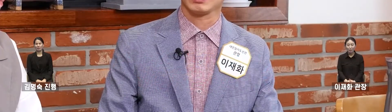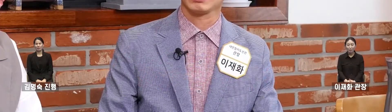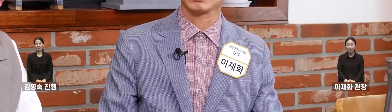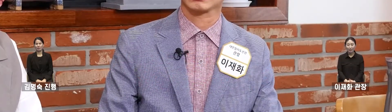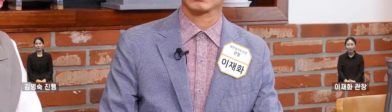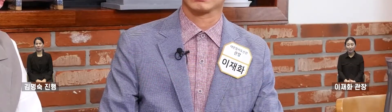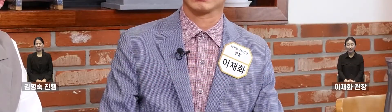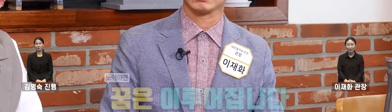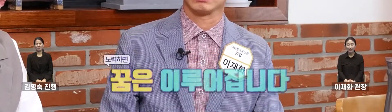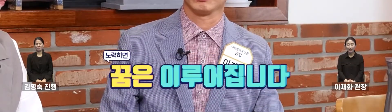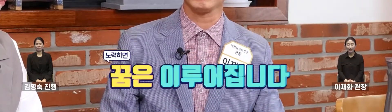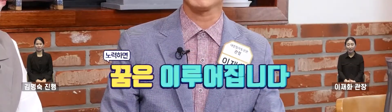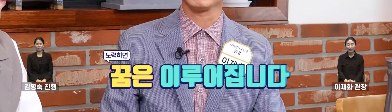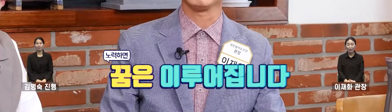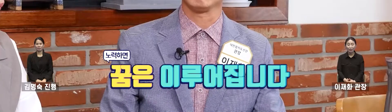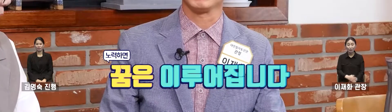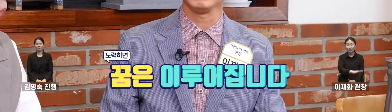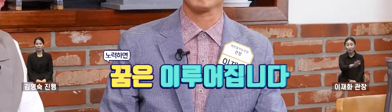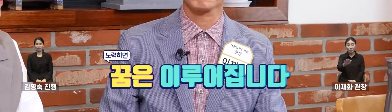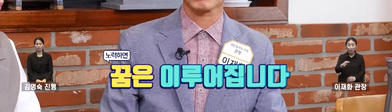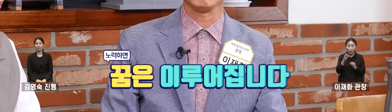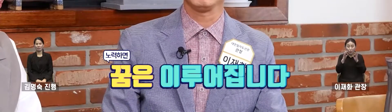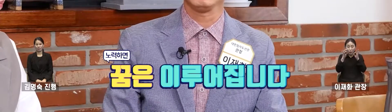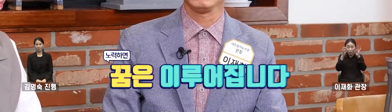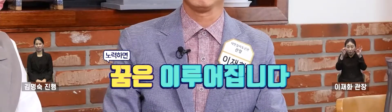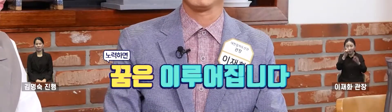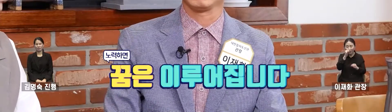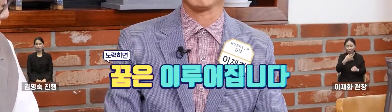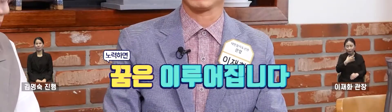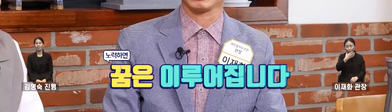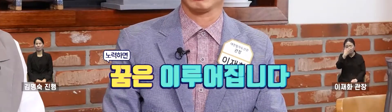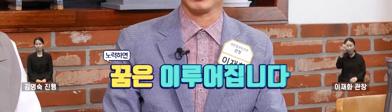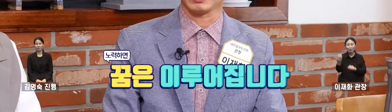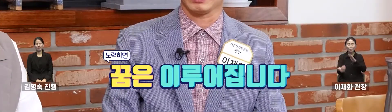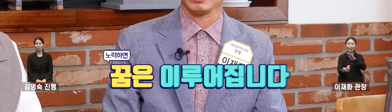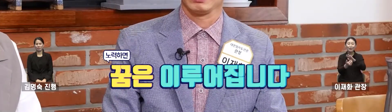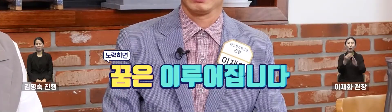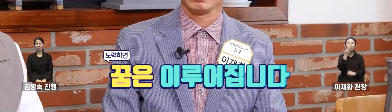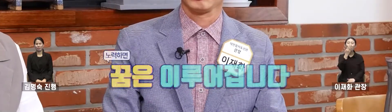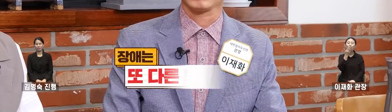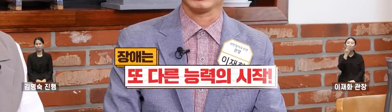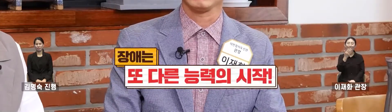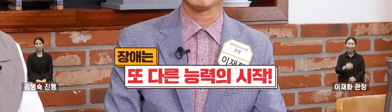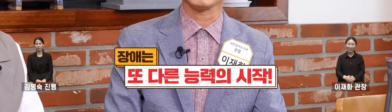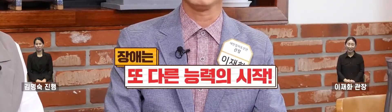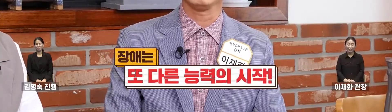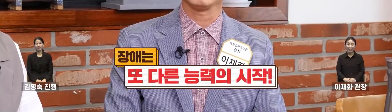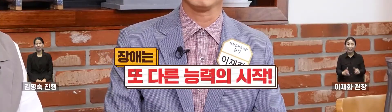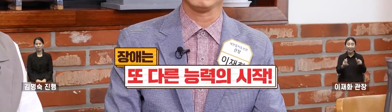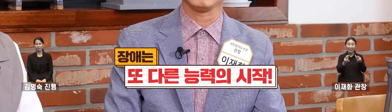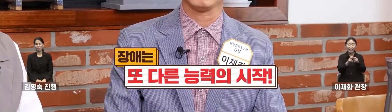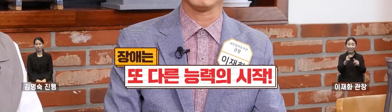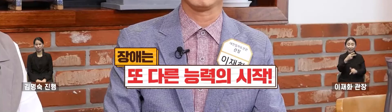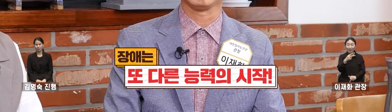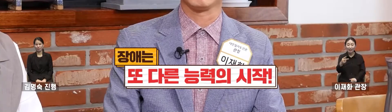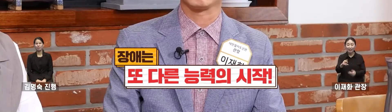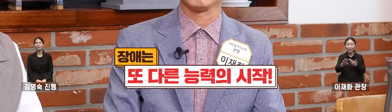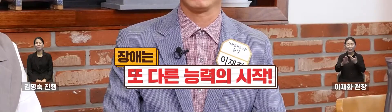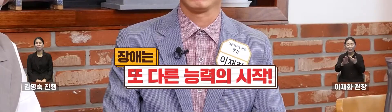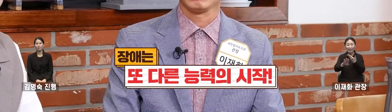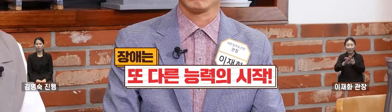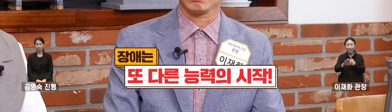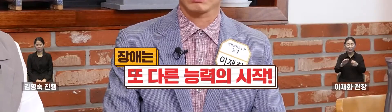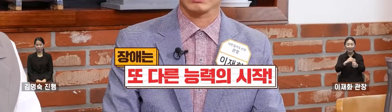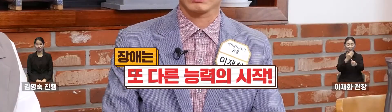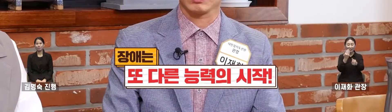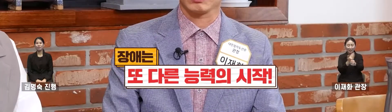우리가 그 노력만 한다면은 꿈은 이루어진다고 생각합니다. 그래서 장애는 또 다른 능력의 시작이라는